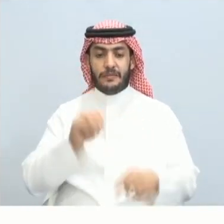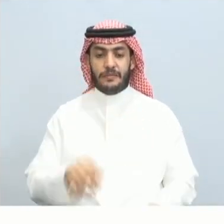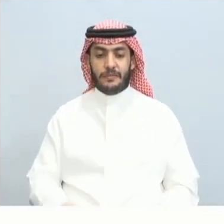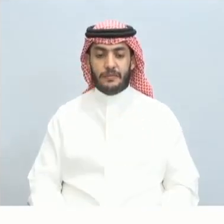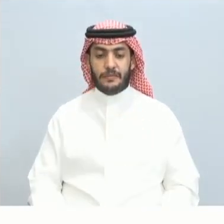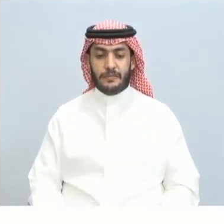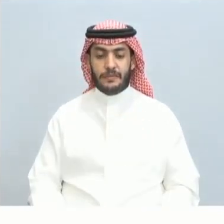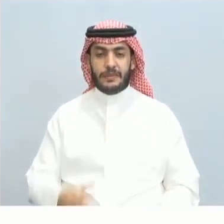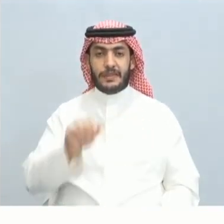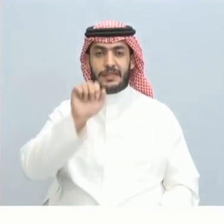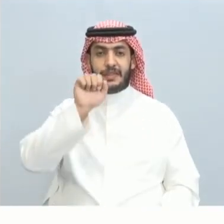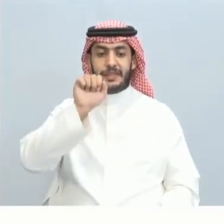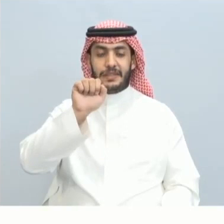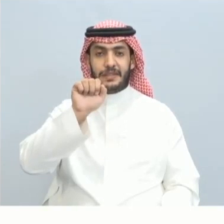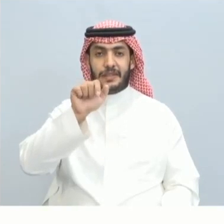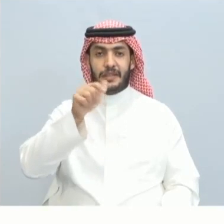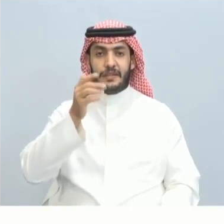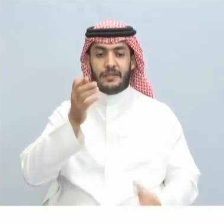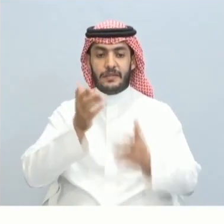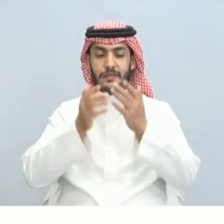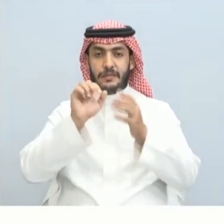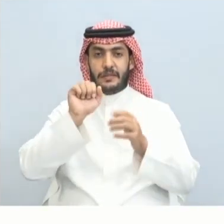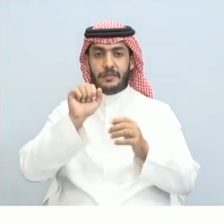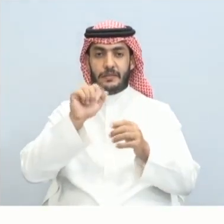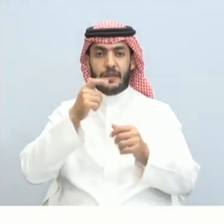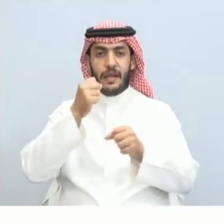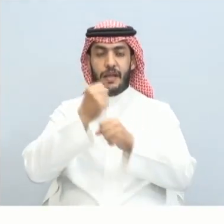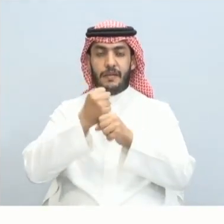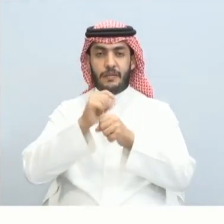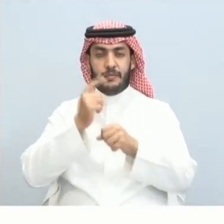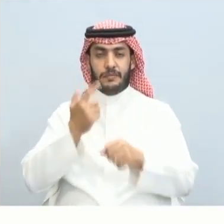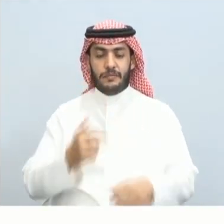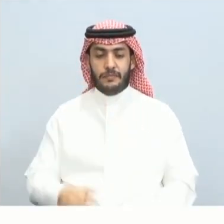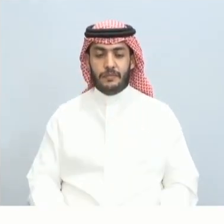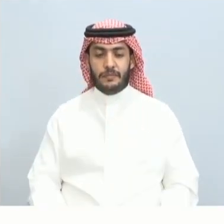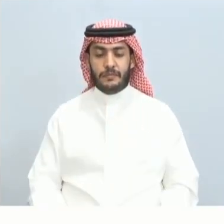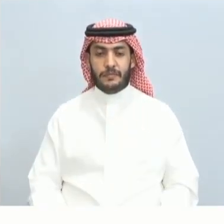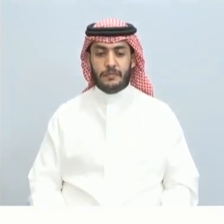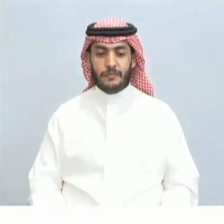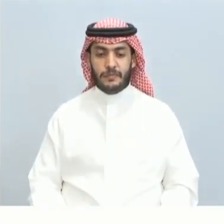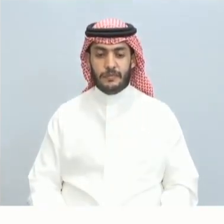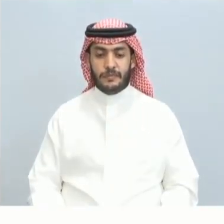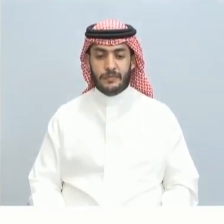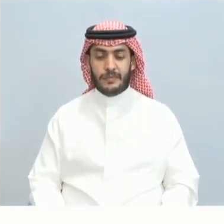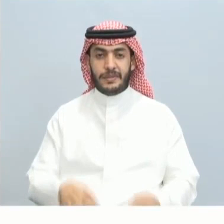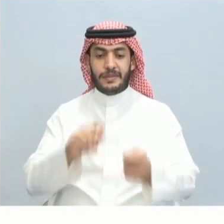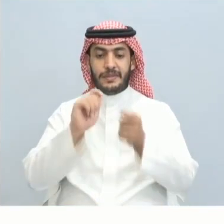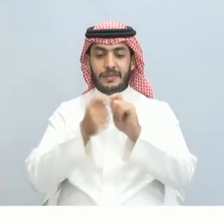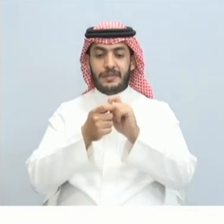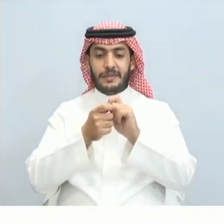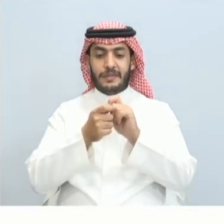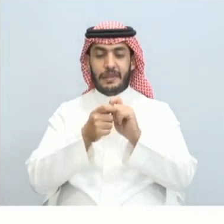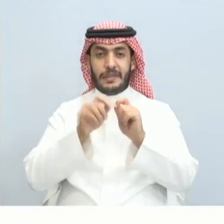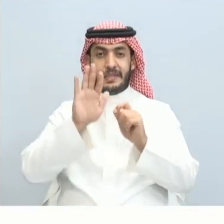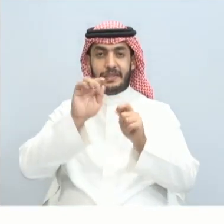وهنا قيم الصاد ماذا نفعل نعم سوف نستبدل هنا مكان سين قيمه